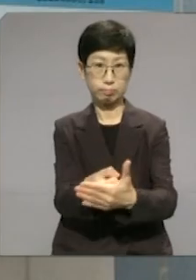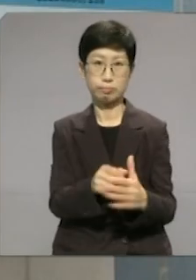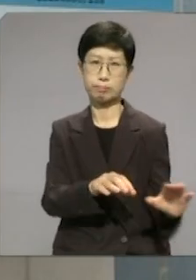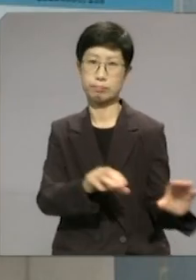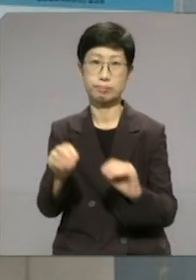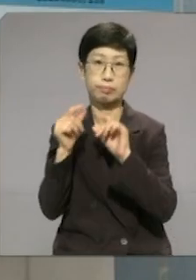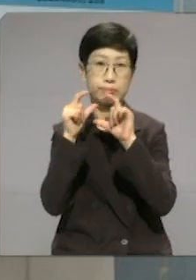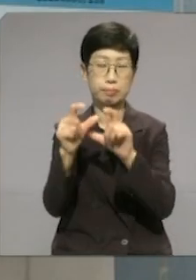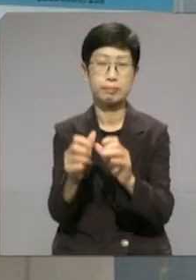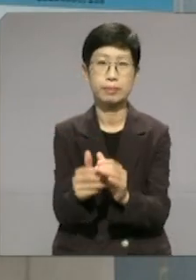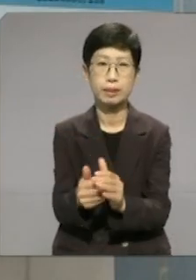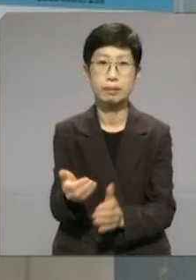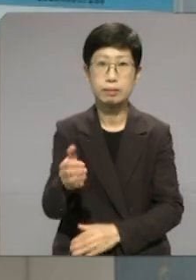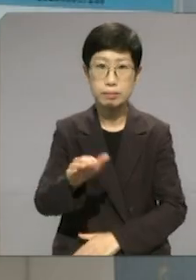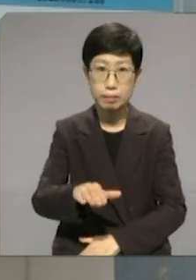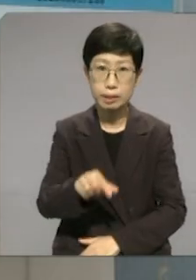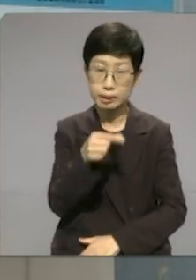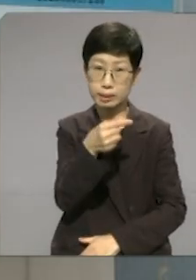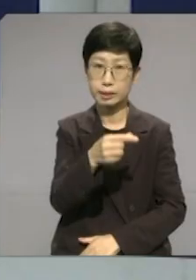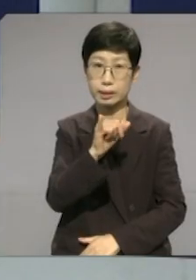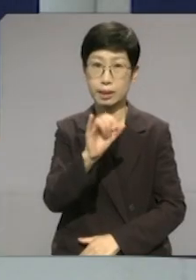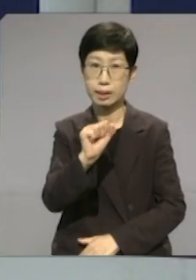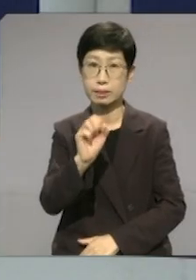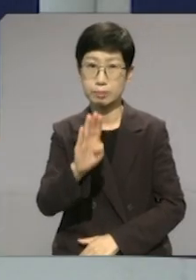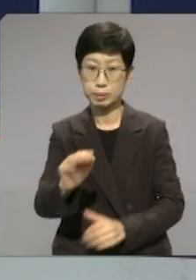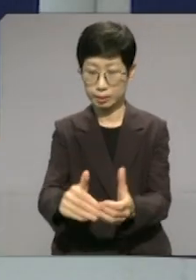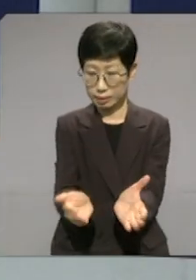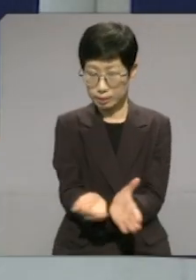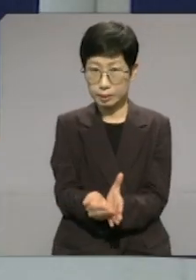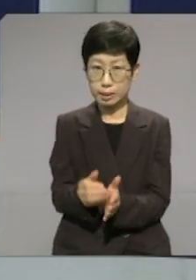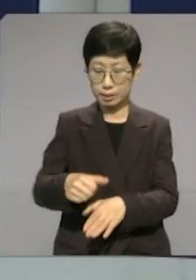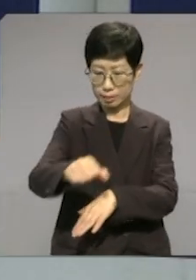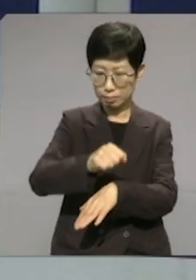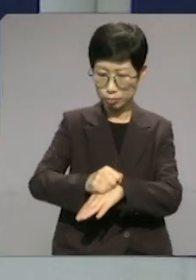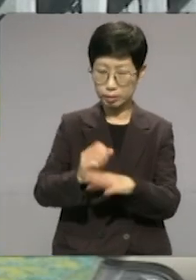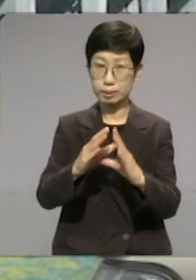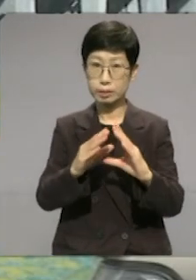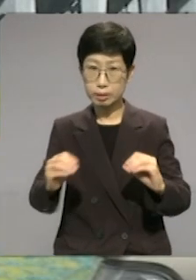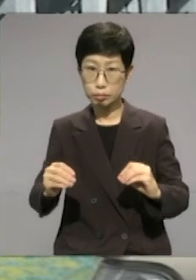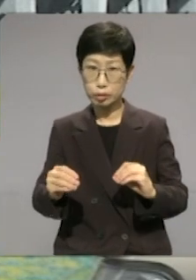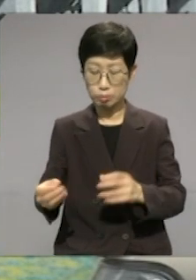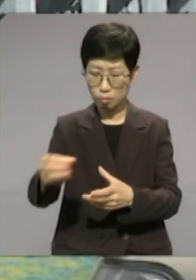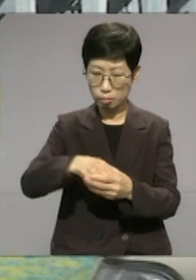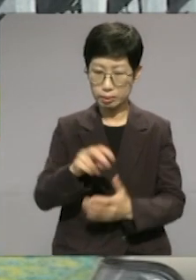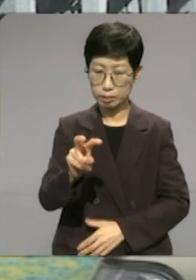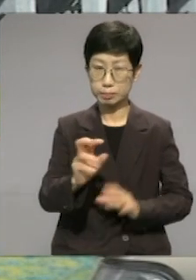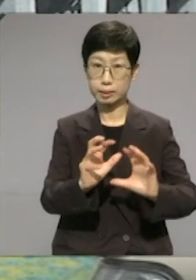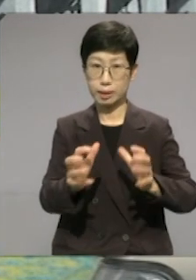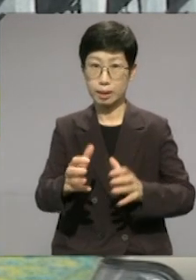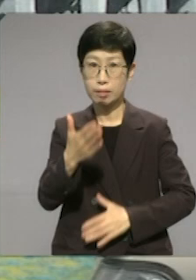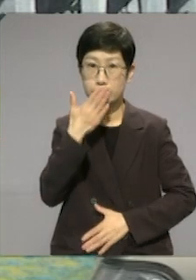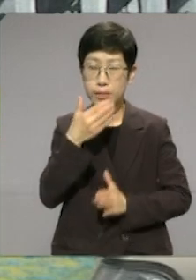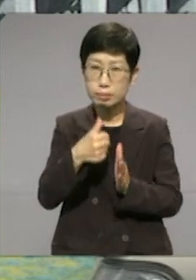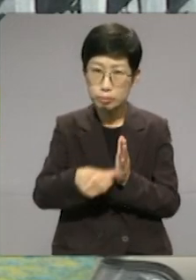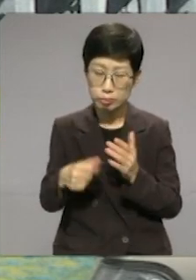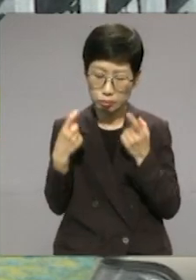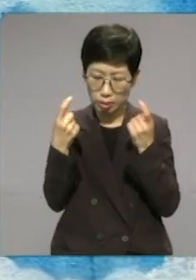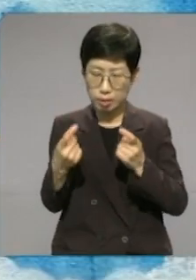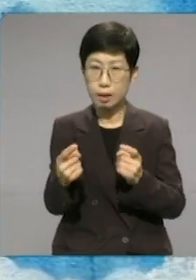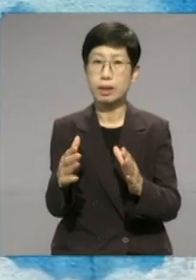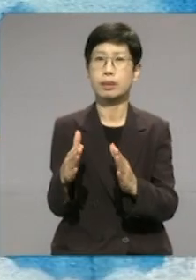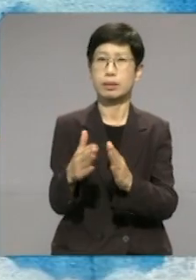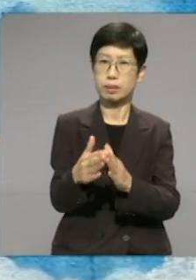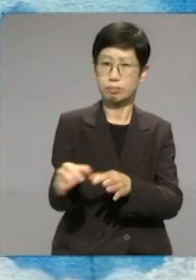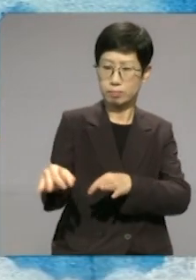금지했습니다. 하지만 GISB는 싱가포르와 이집트 등 20개국에서 식음료와 관광, 부동산 등